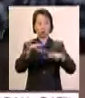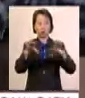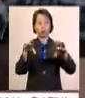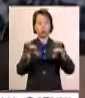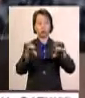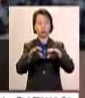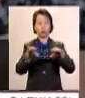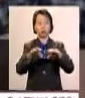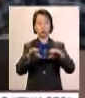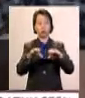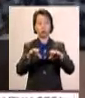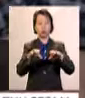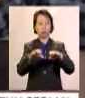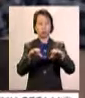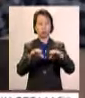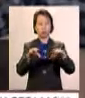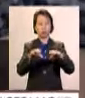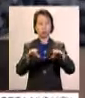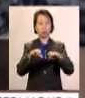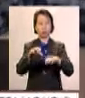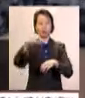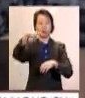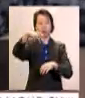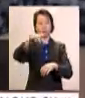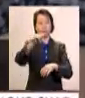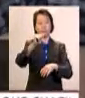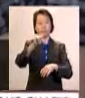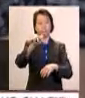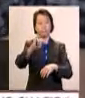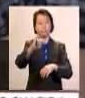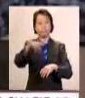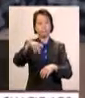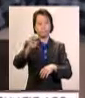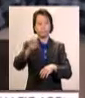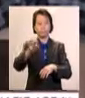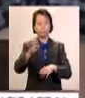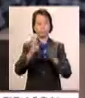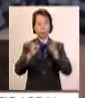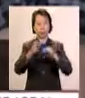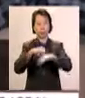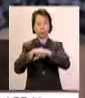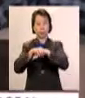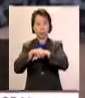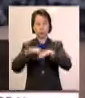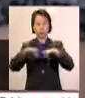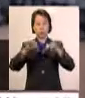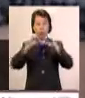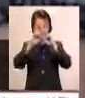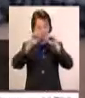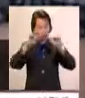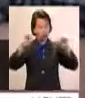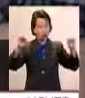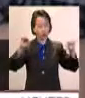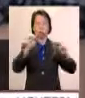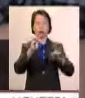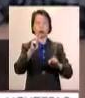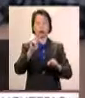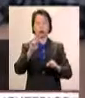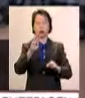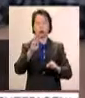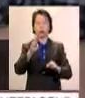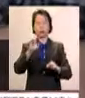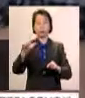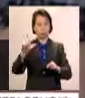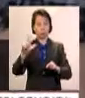tadi? Corrugated pipe. Okay. Kalau di India, dia buat kabel punya coating. Kabel